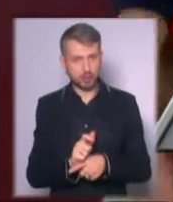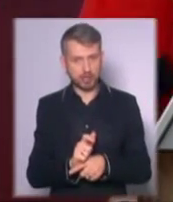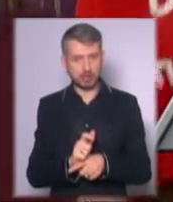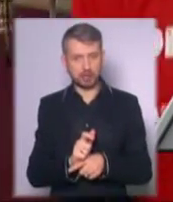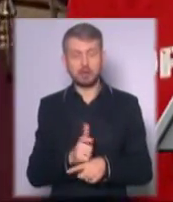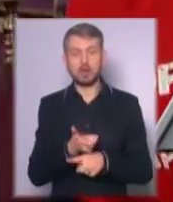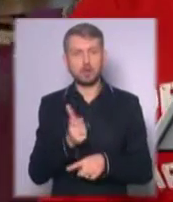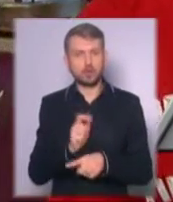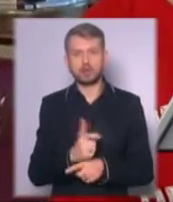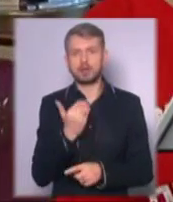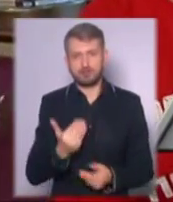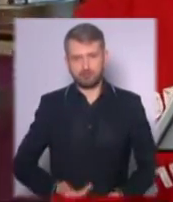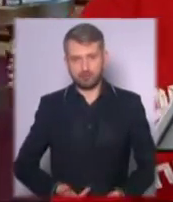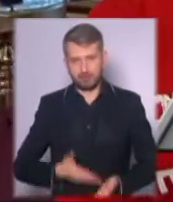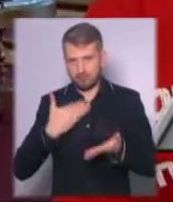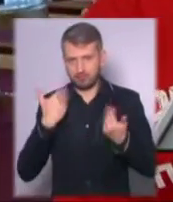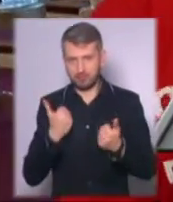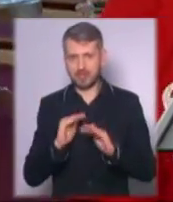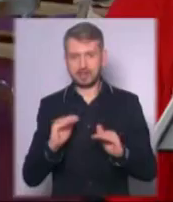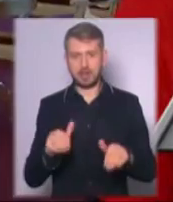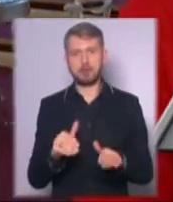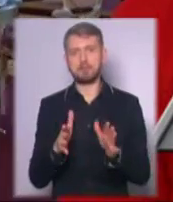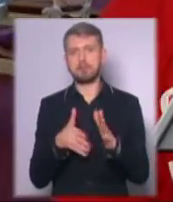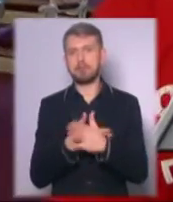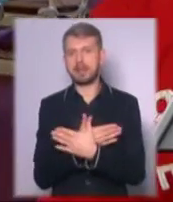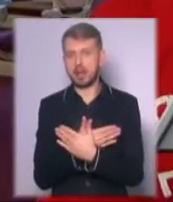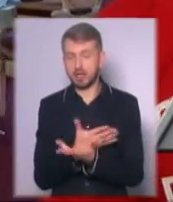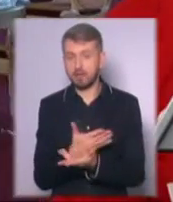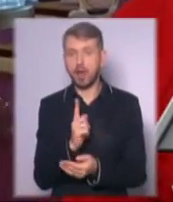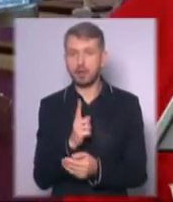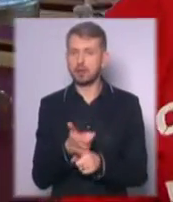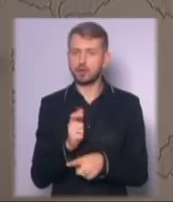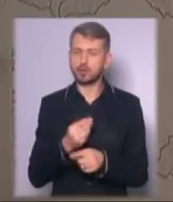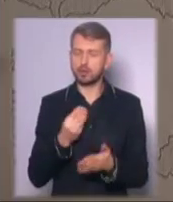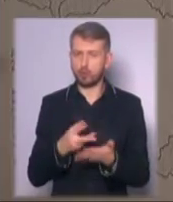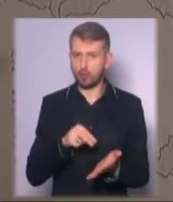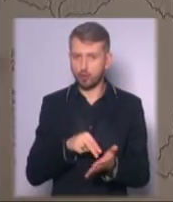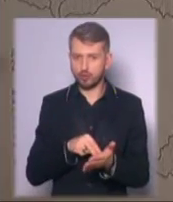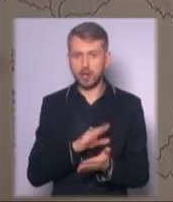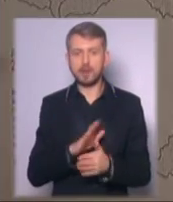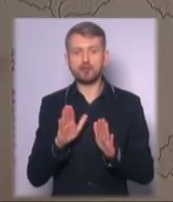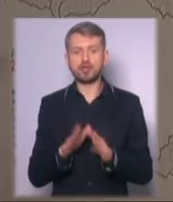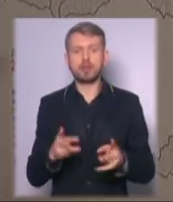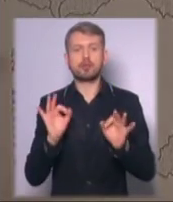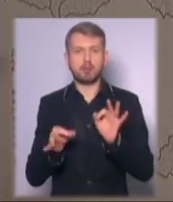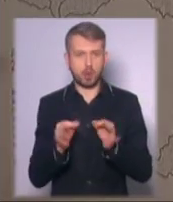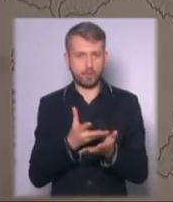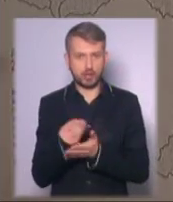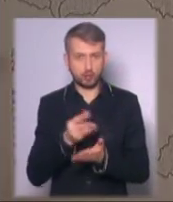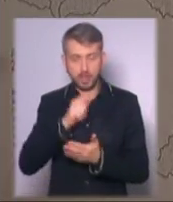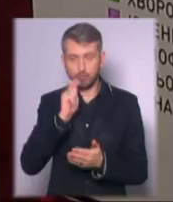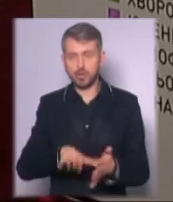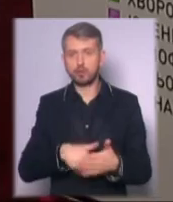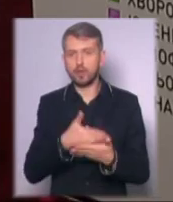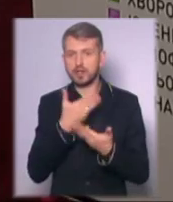дуже їхнє життя, от, дітей-метеликів, але воно, відповідно, дуже дорого коштує. Не лише належного фінансування, в Україні досі немає